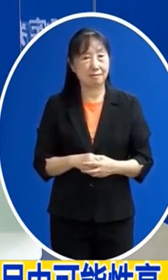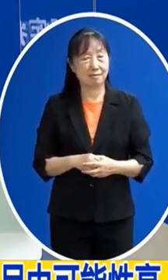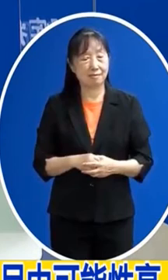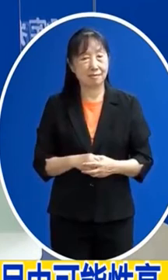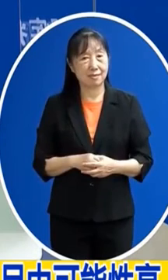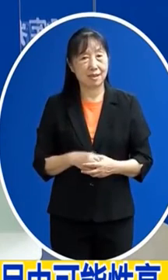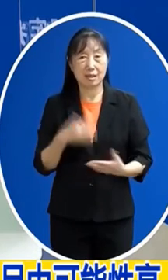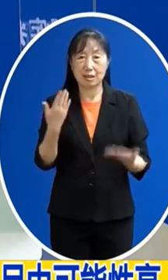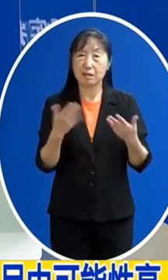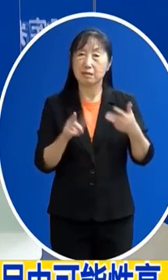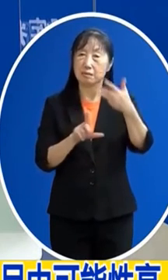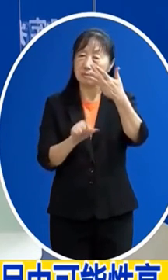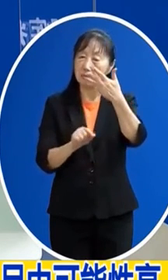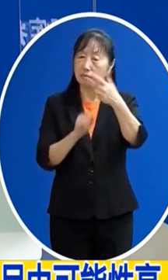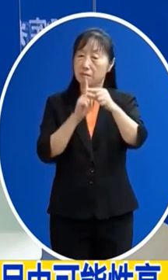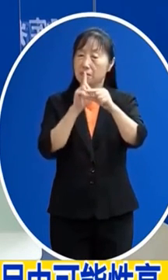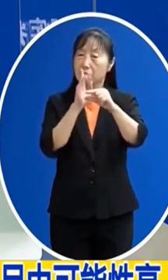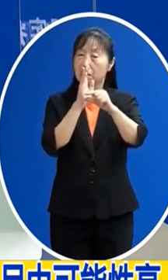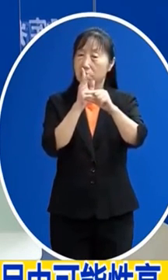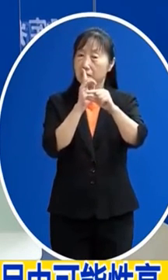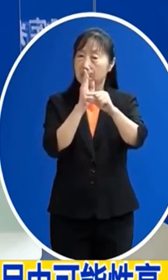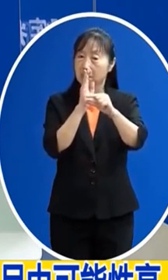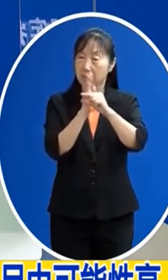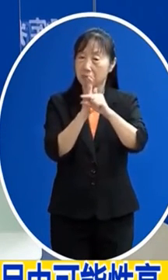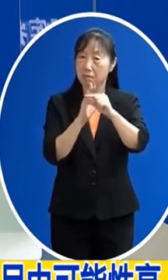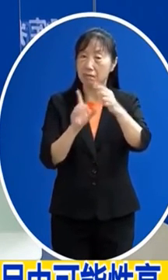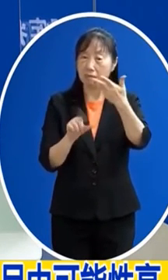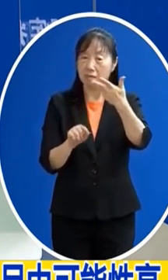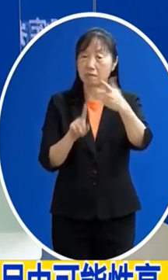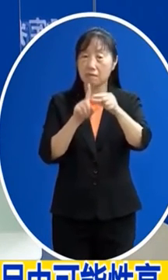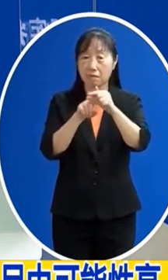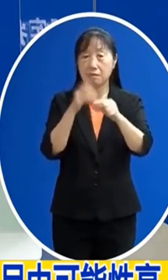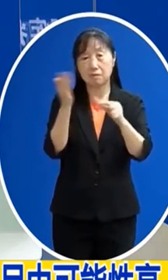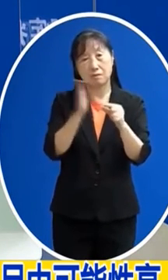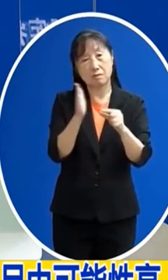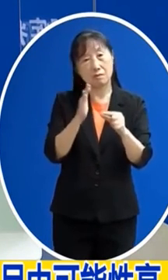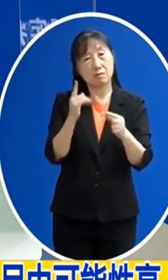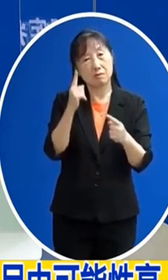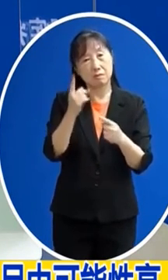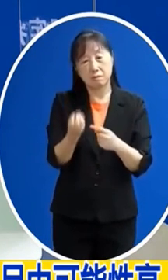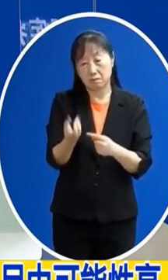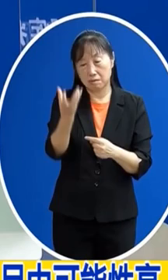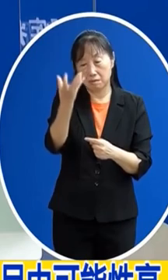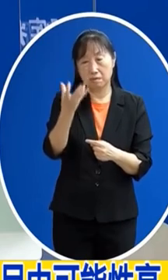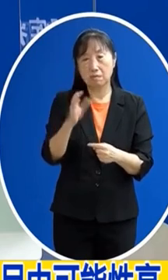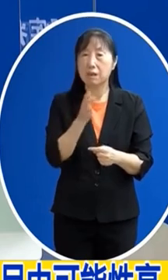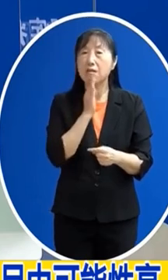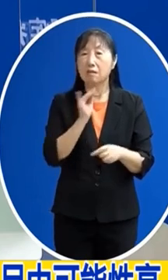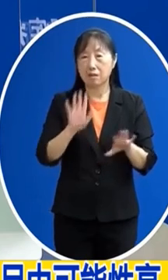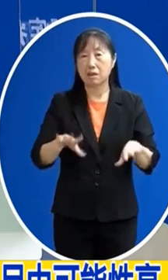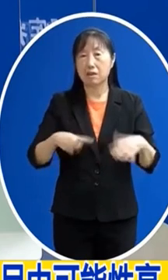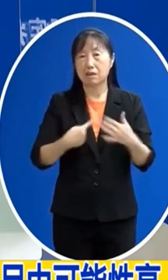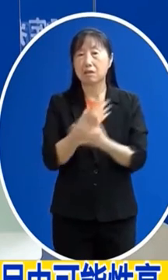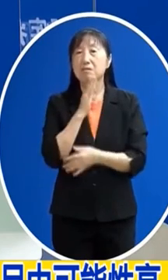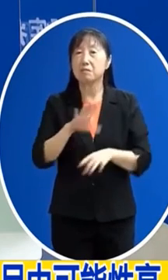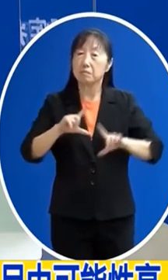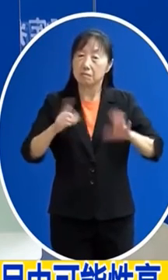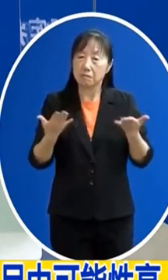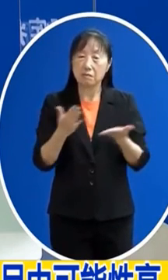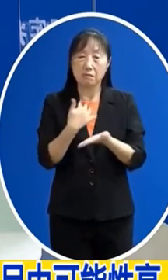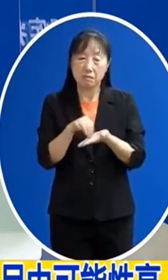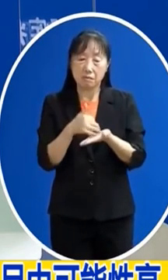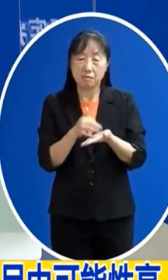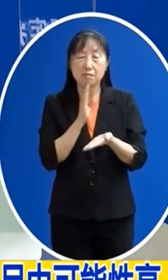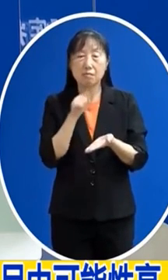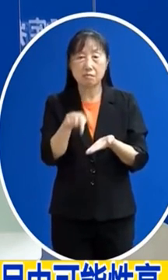就是以8月中左右的可能性会比较高，那当然这个都还只是一个初步的估计，那未来都有